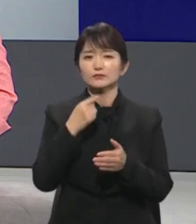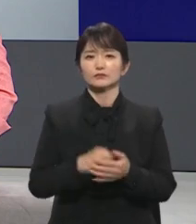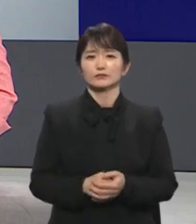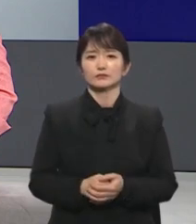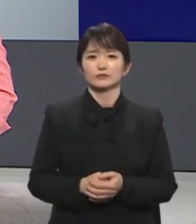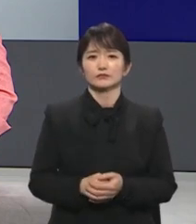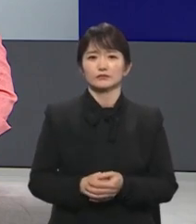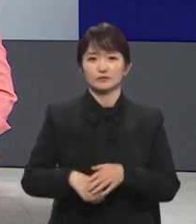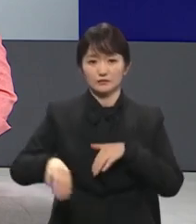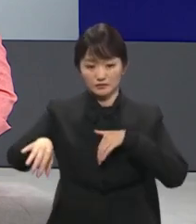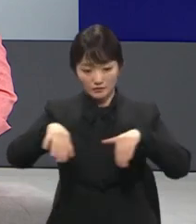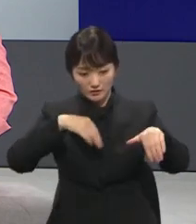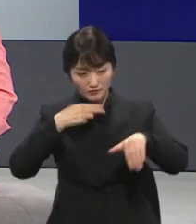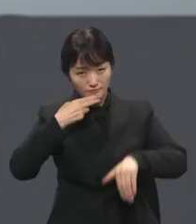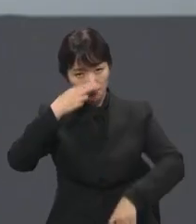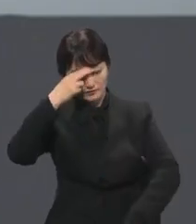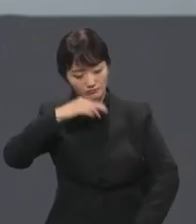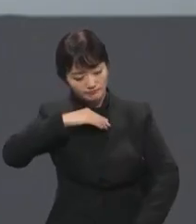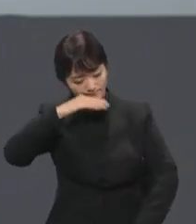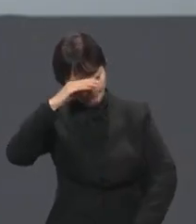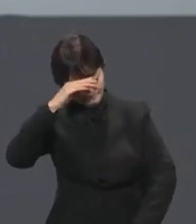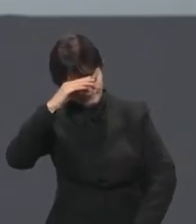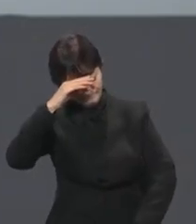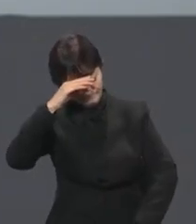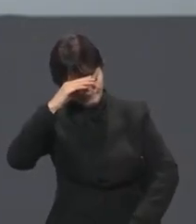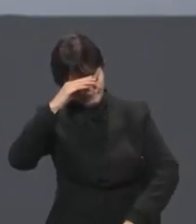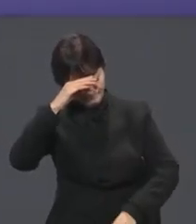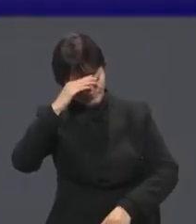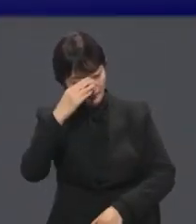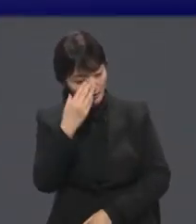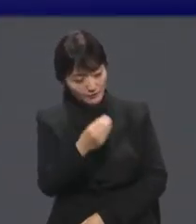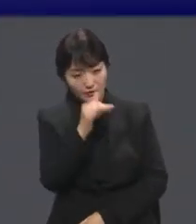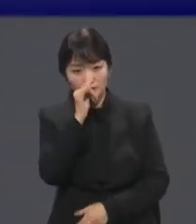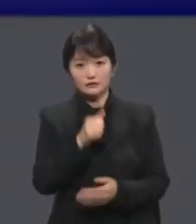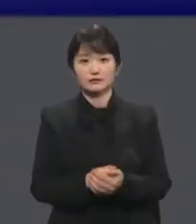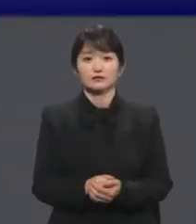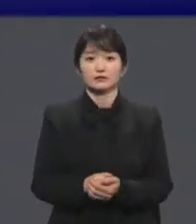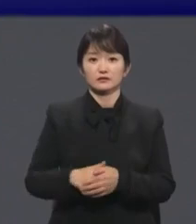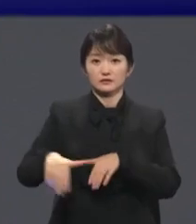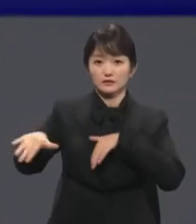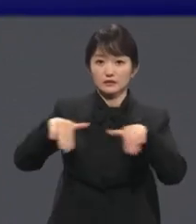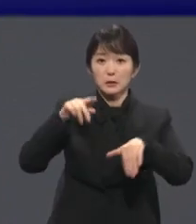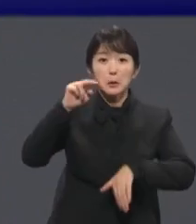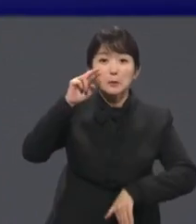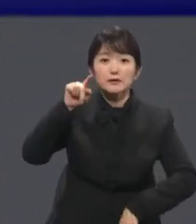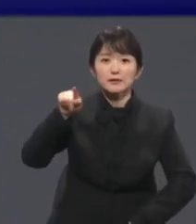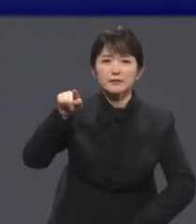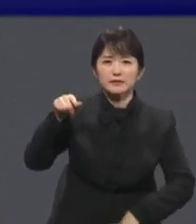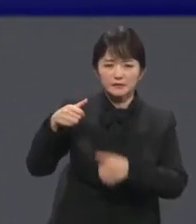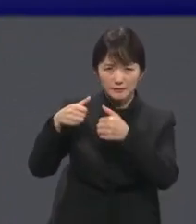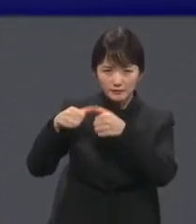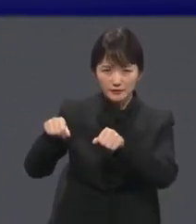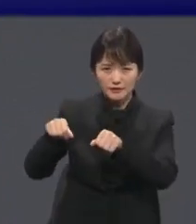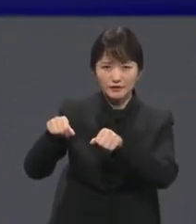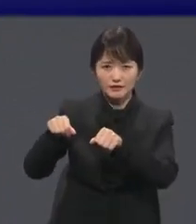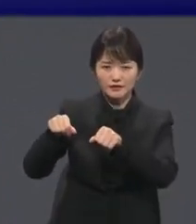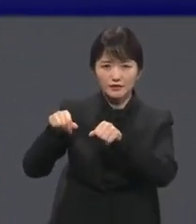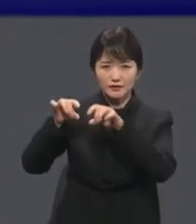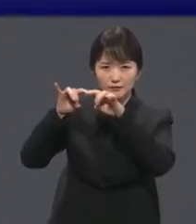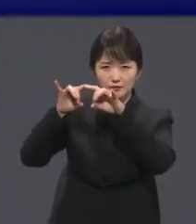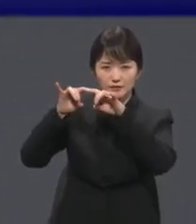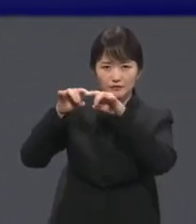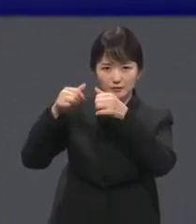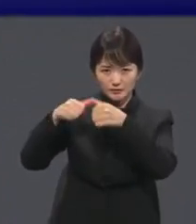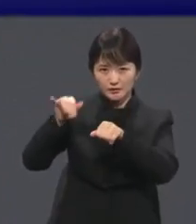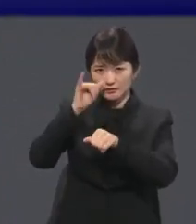거리에서 술을 취해 잠든 시민을 종종 발견하기도 하고요 거리 비상 베이나가 가로 등이 망가져 있거나 음주운전 차량을